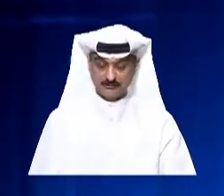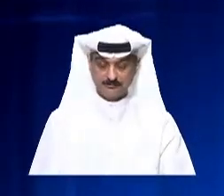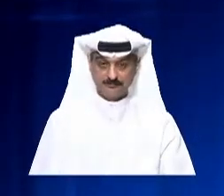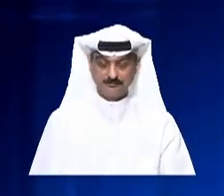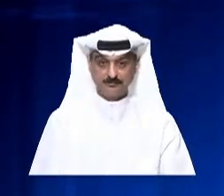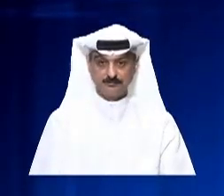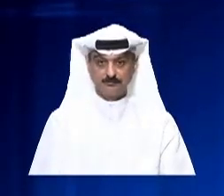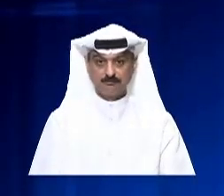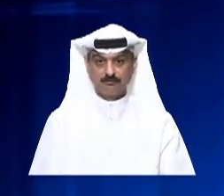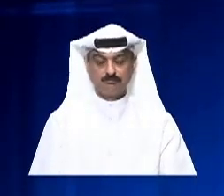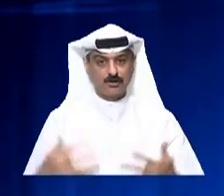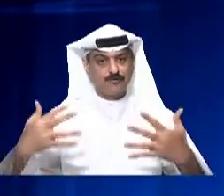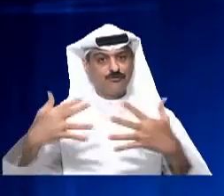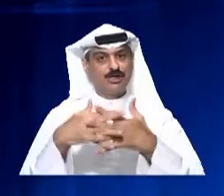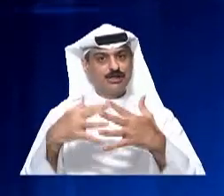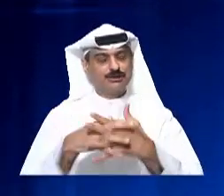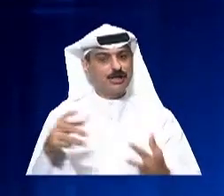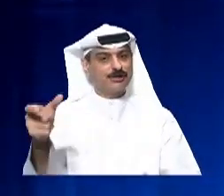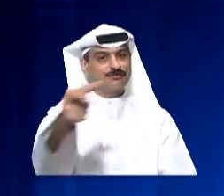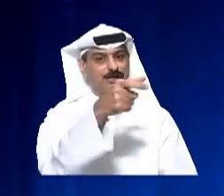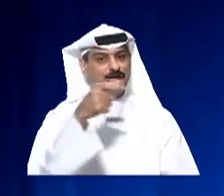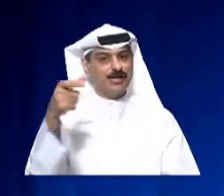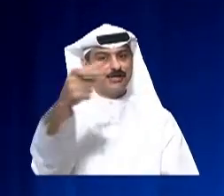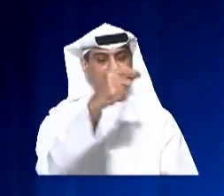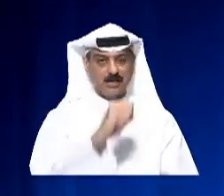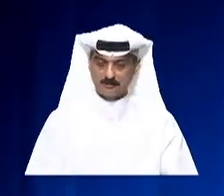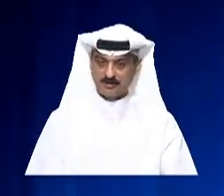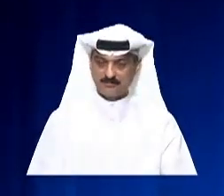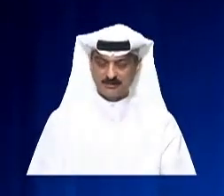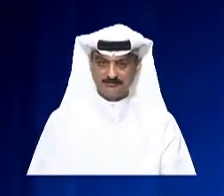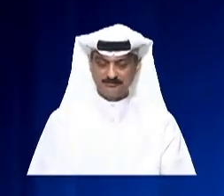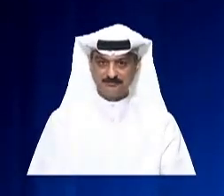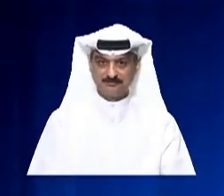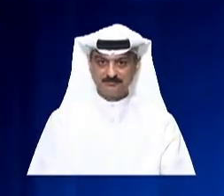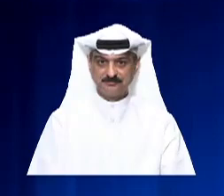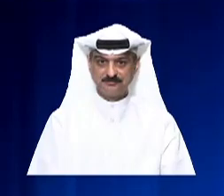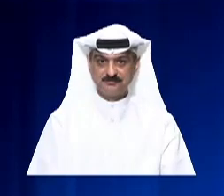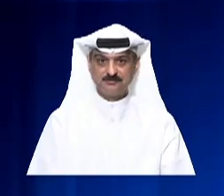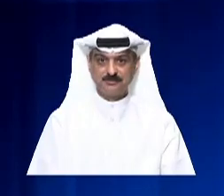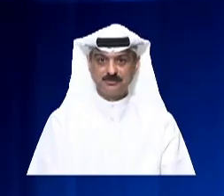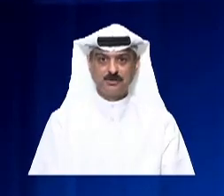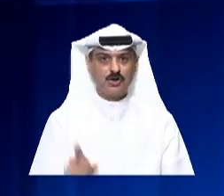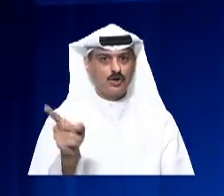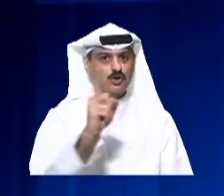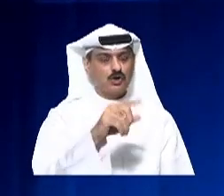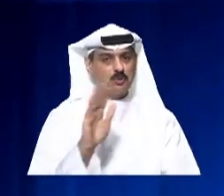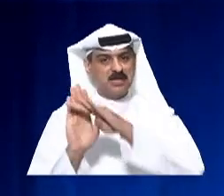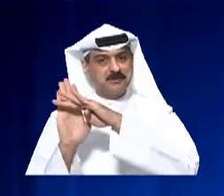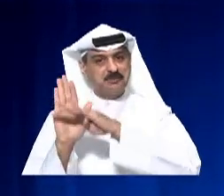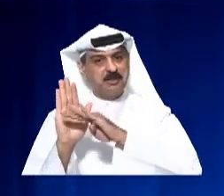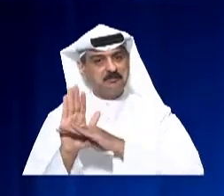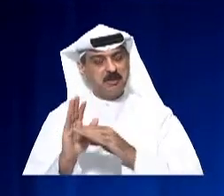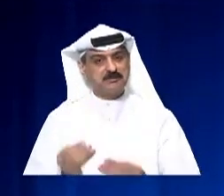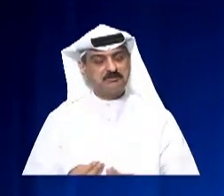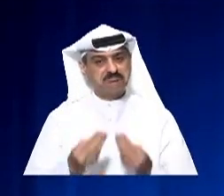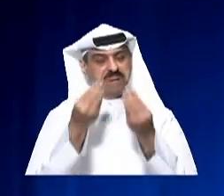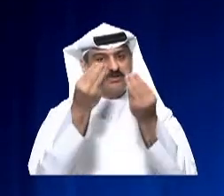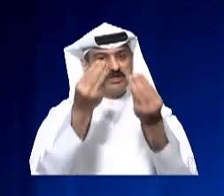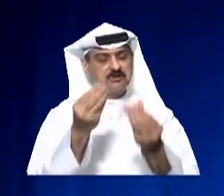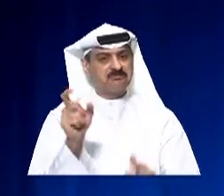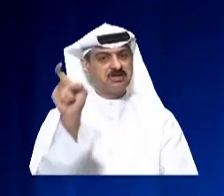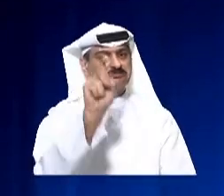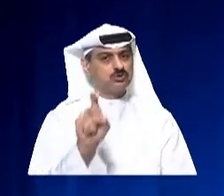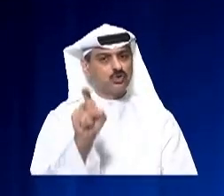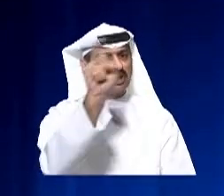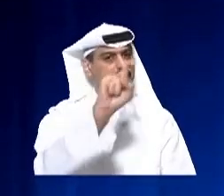بعنوان شارك في الرقابة، حتى يمكن لمستخدمي التطبيق تقديم بلاغ أو شكوى